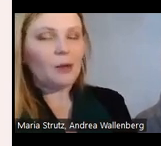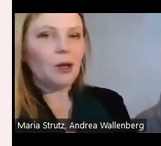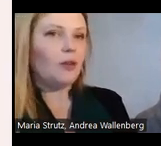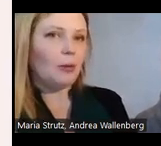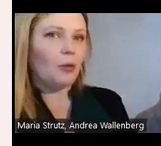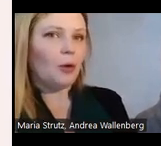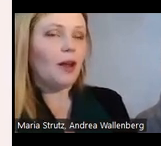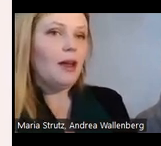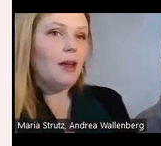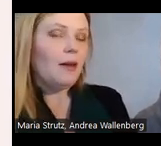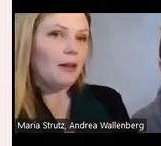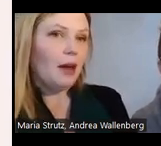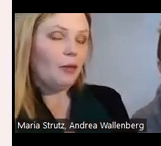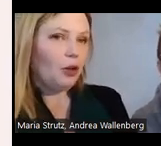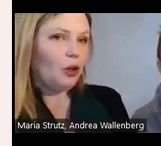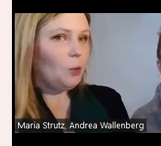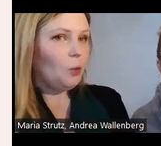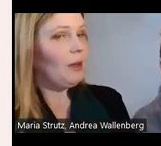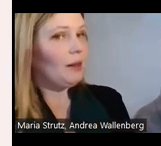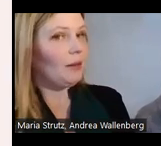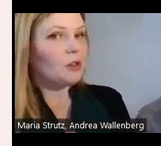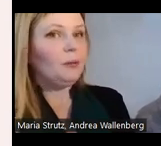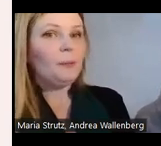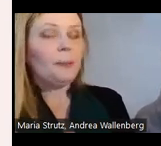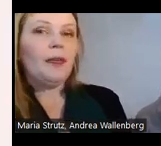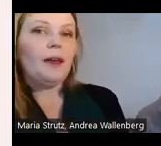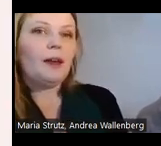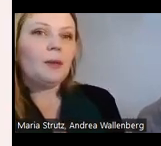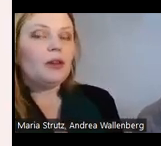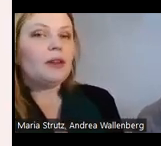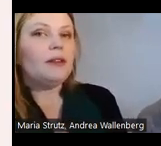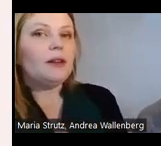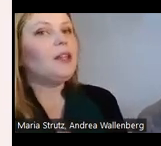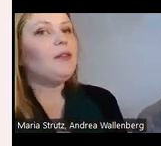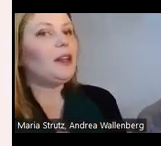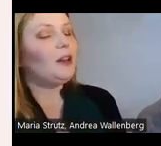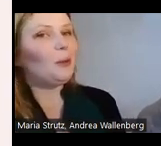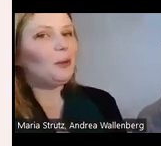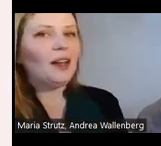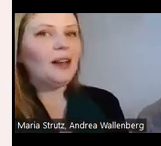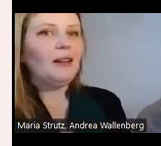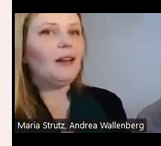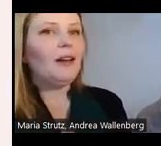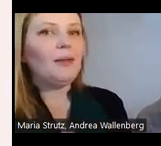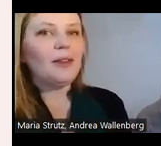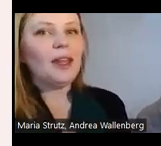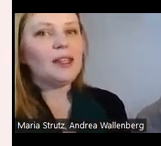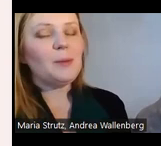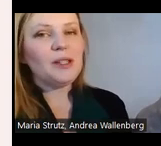nämna de här och sen går vi in på frågorna. Ja. Det här får ni ju utmejlat också. Men ni får lite tid till att skriva ner det nu om ni vill.